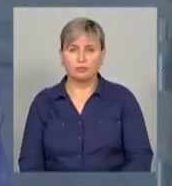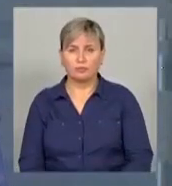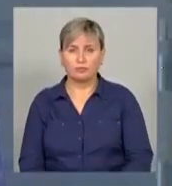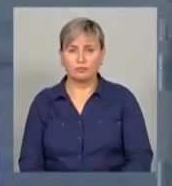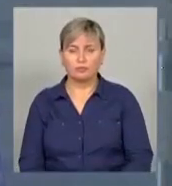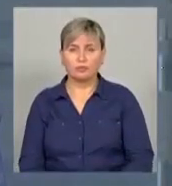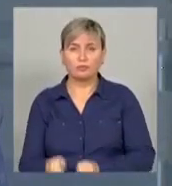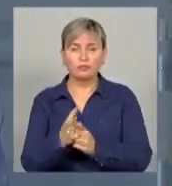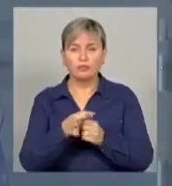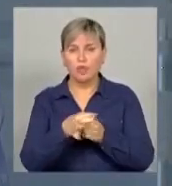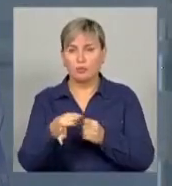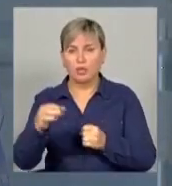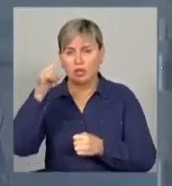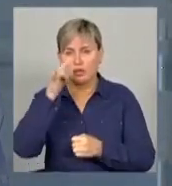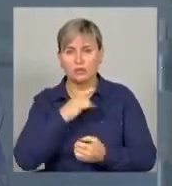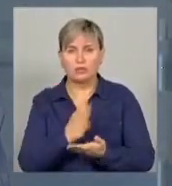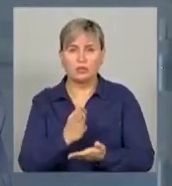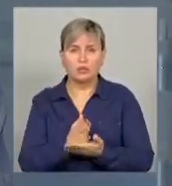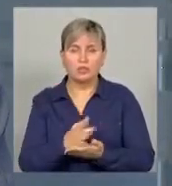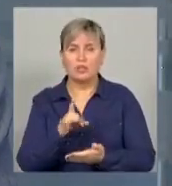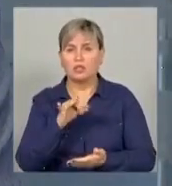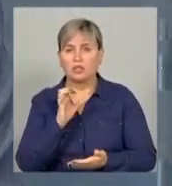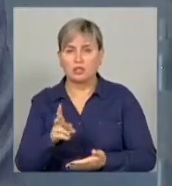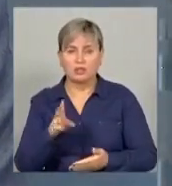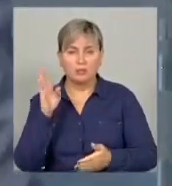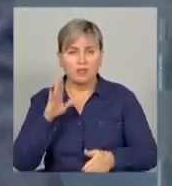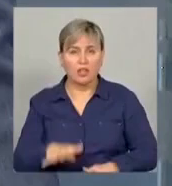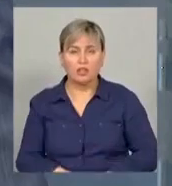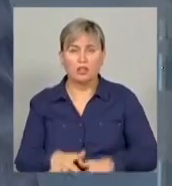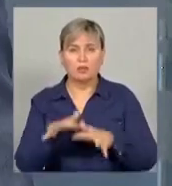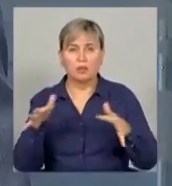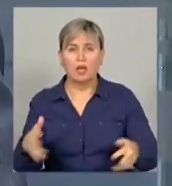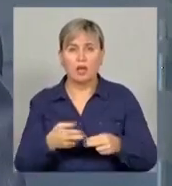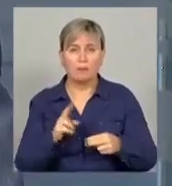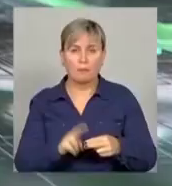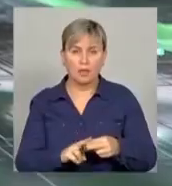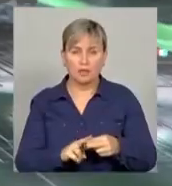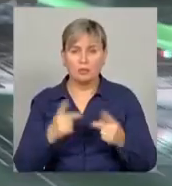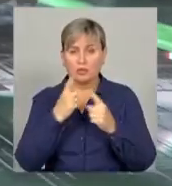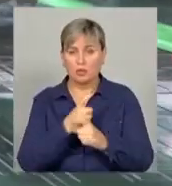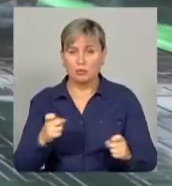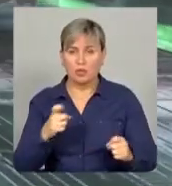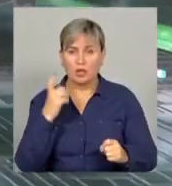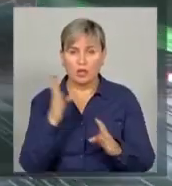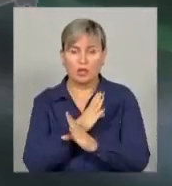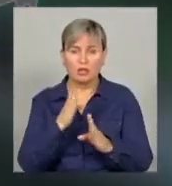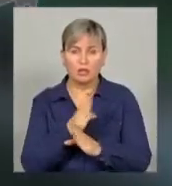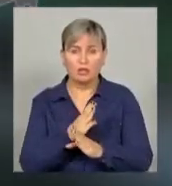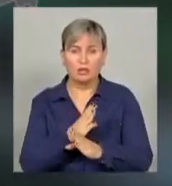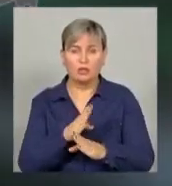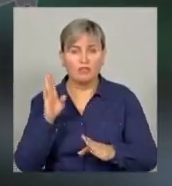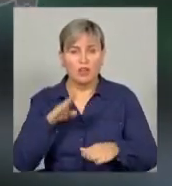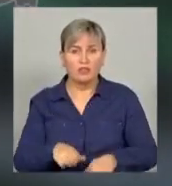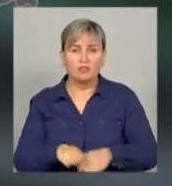14 областей Казахстана находятся в зоне риска подтопления об этом сообщили в минэкологии не боятся поводков сегодня